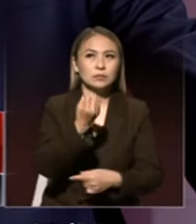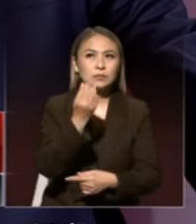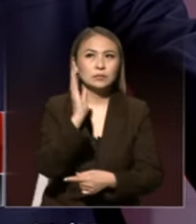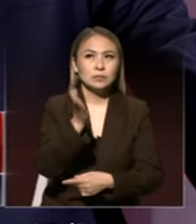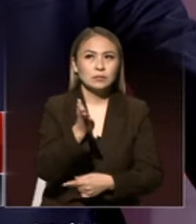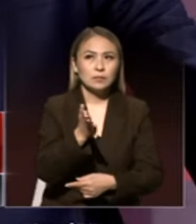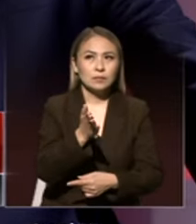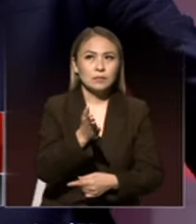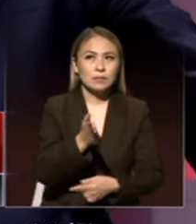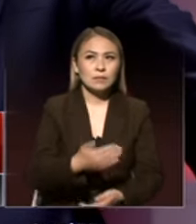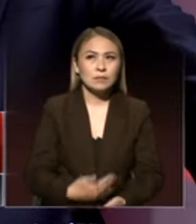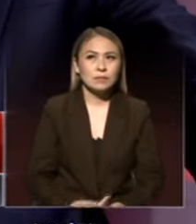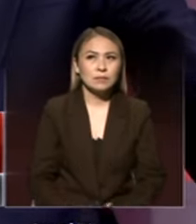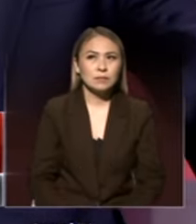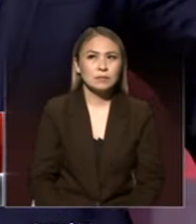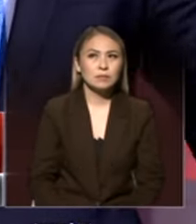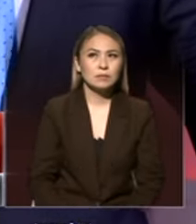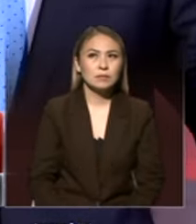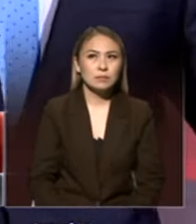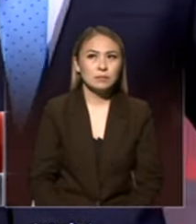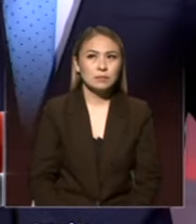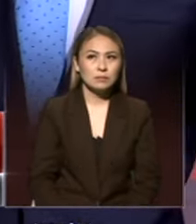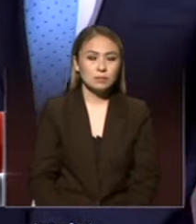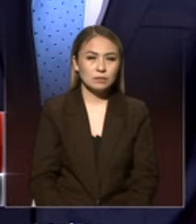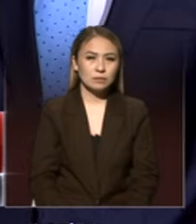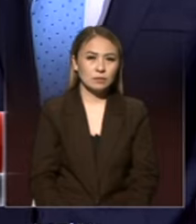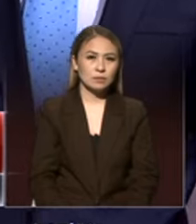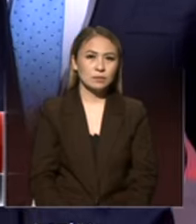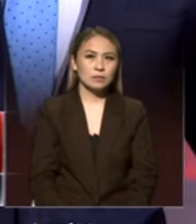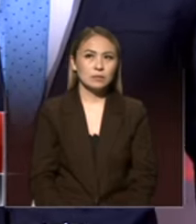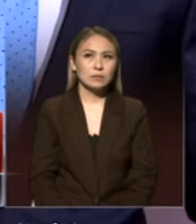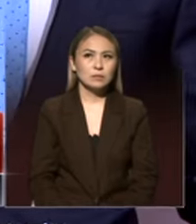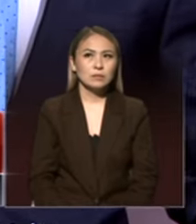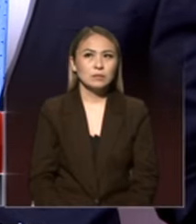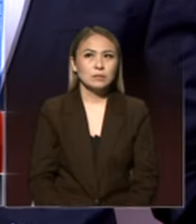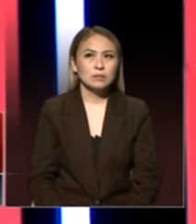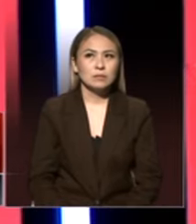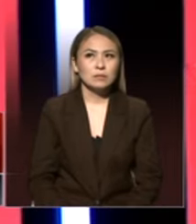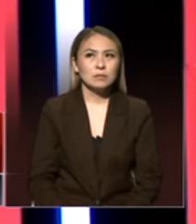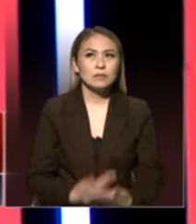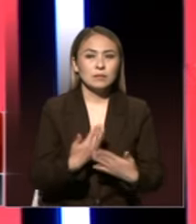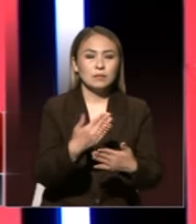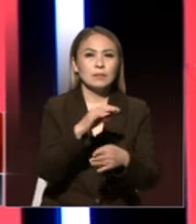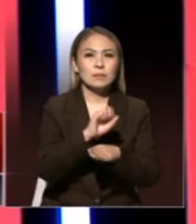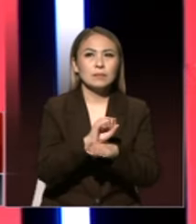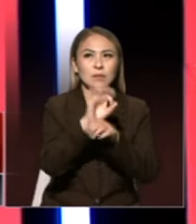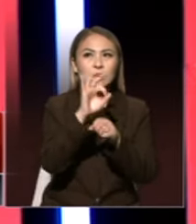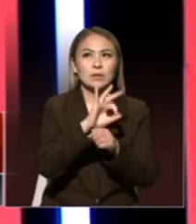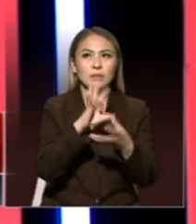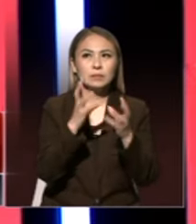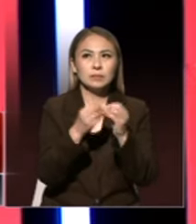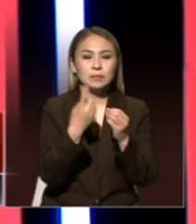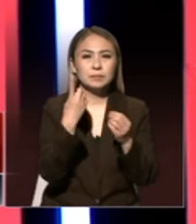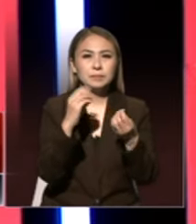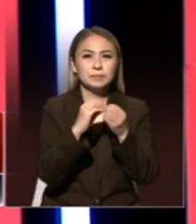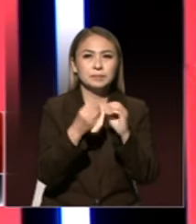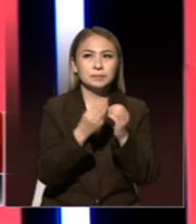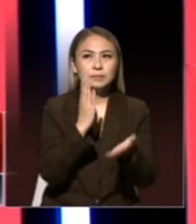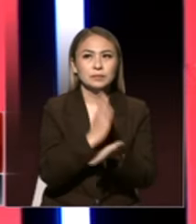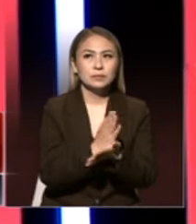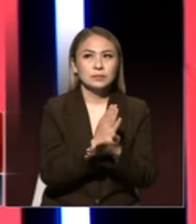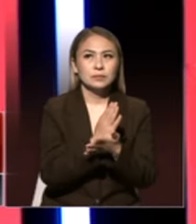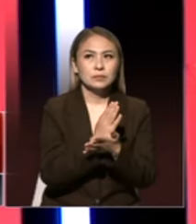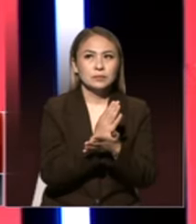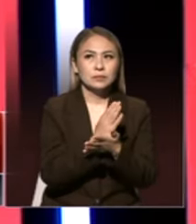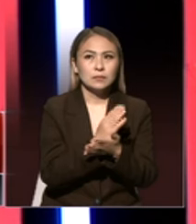бәріміз сол сияқты 100 миллиондық доходы бар фермер емеспіз ғой. Бұл жерде қанағат жақсы нәрсе көтеріп отыр. Неге десеңіздер, мынандай бір проблема бар. Жаңа біз